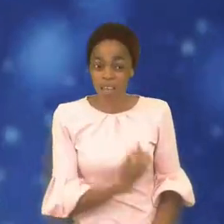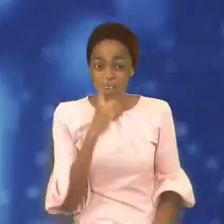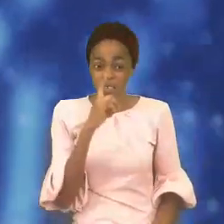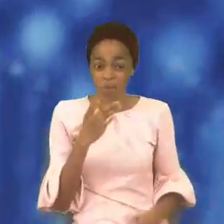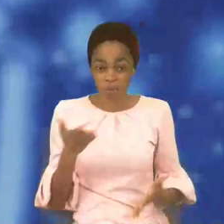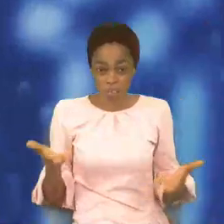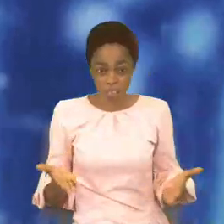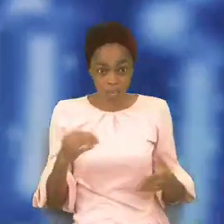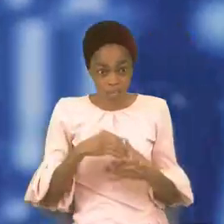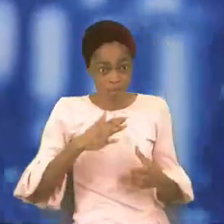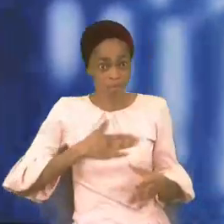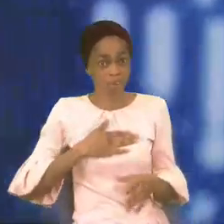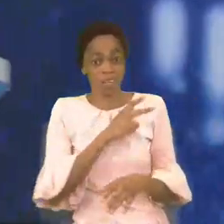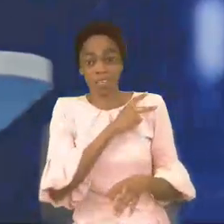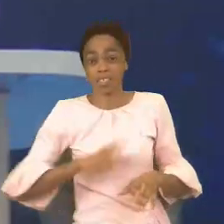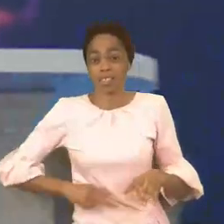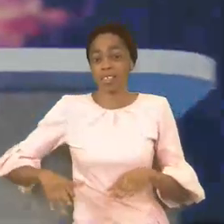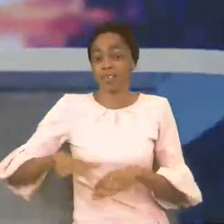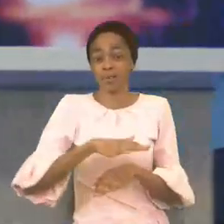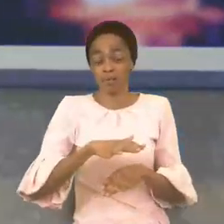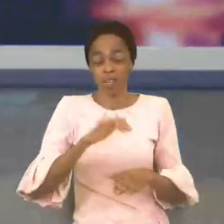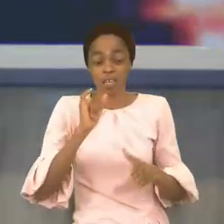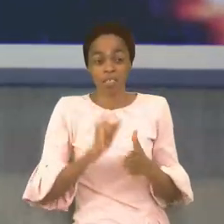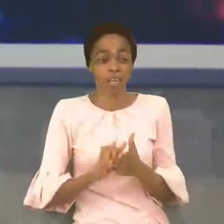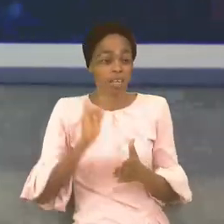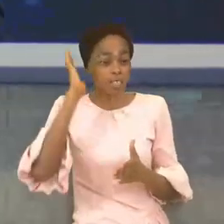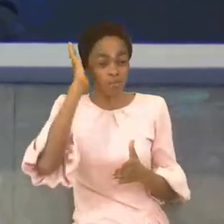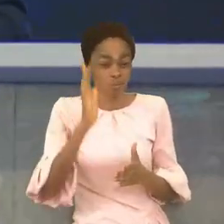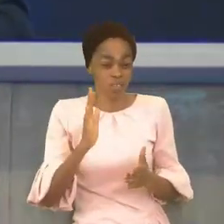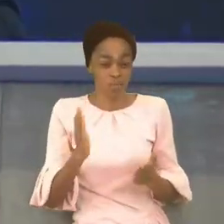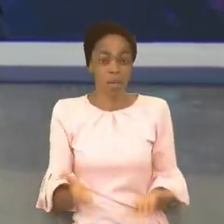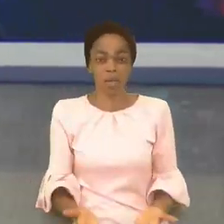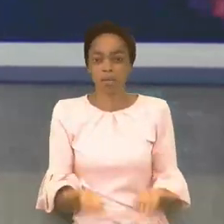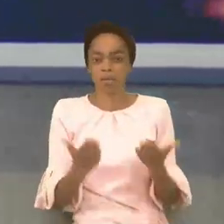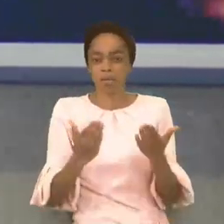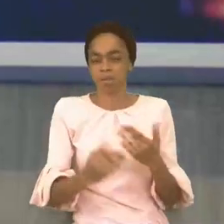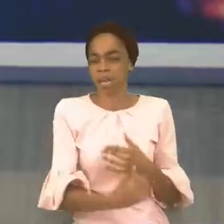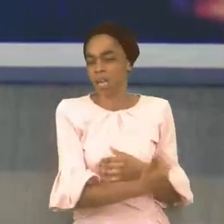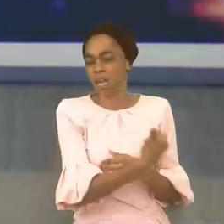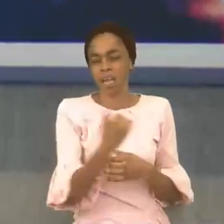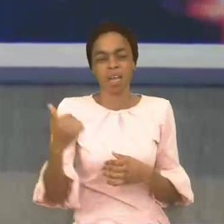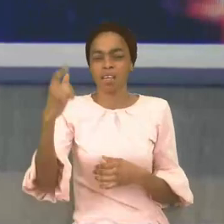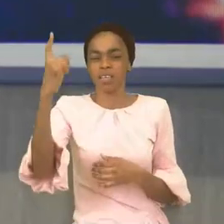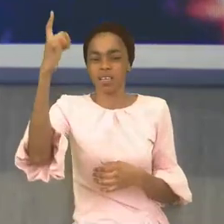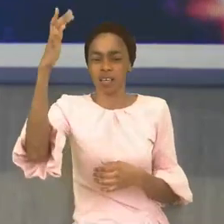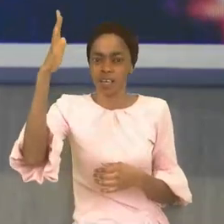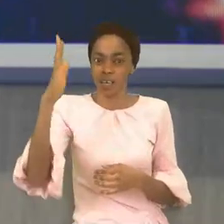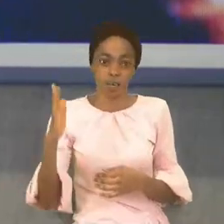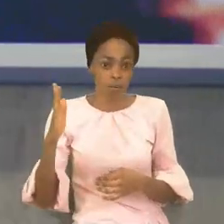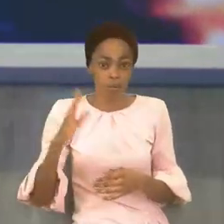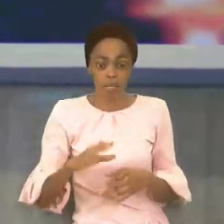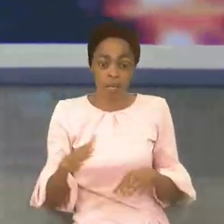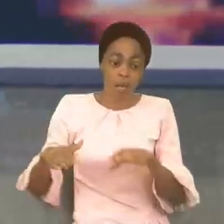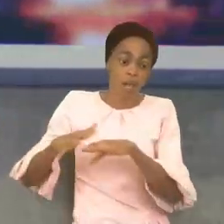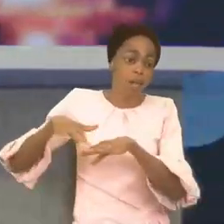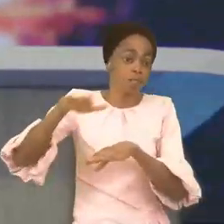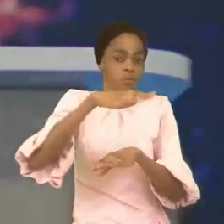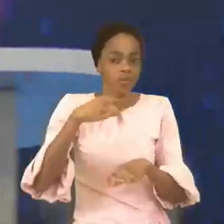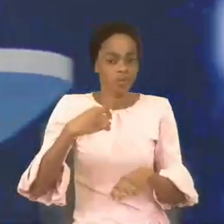ici dans mon empire qui va exalter un autre Dieu au-dessus de